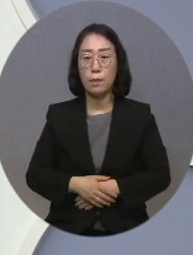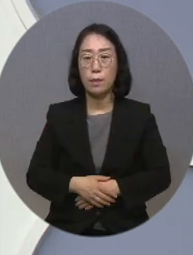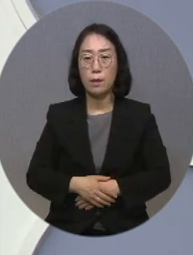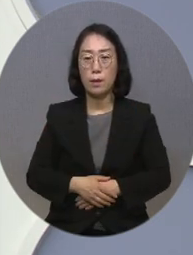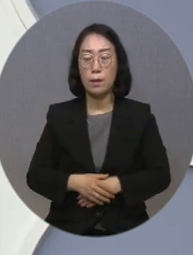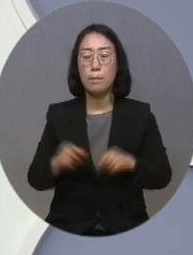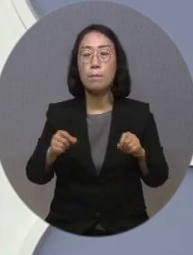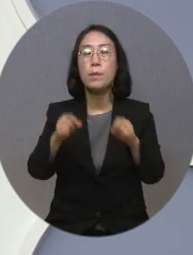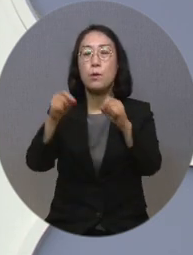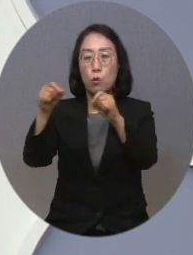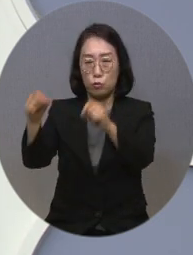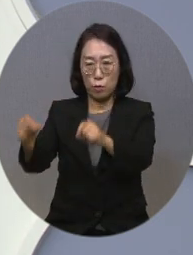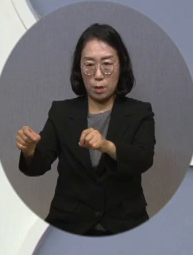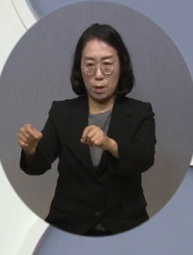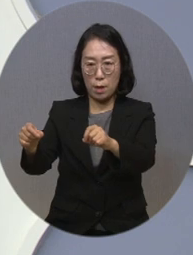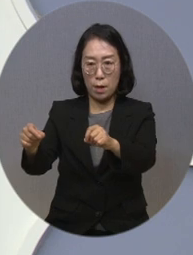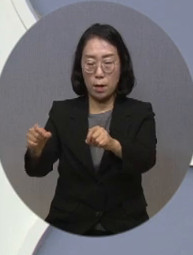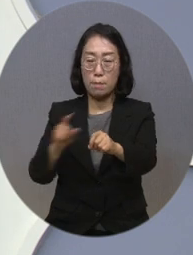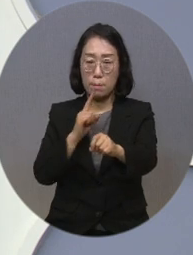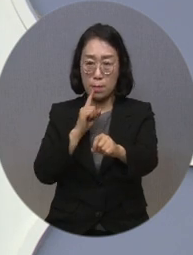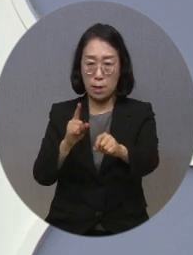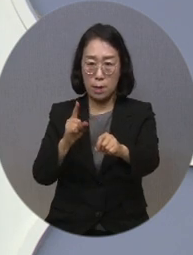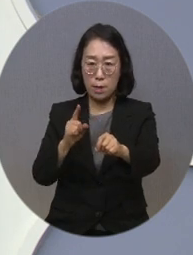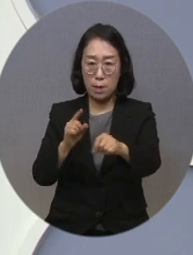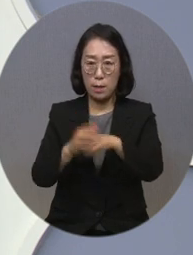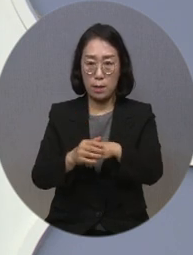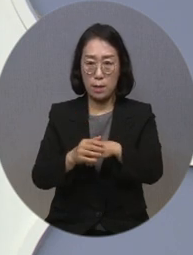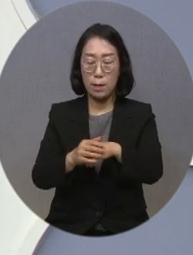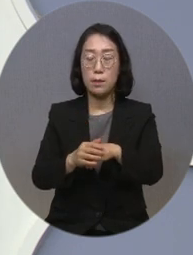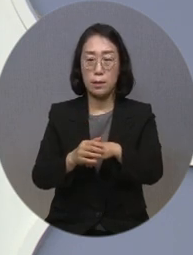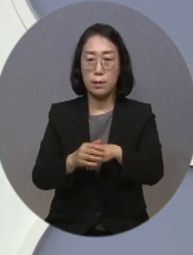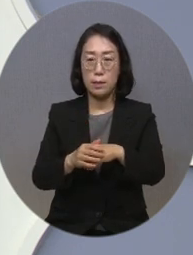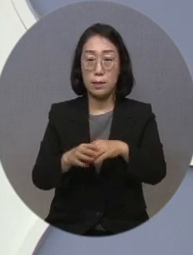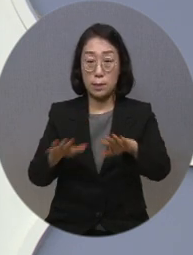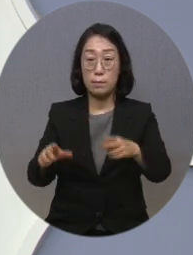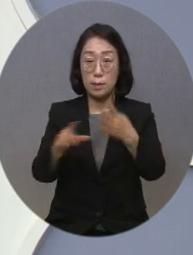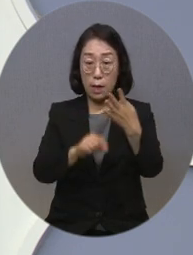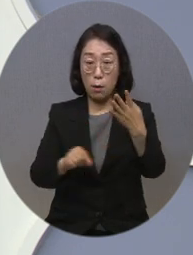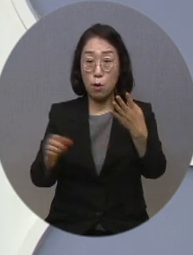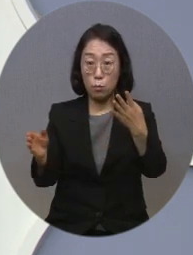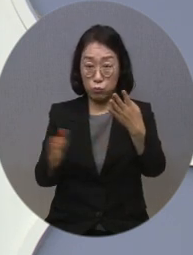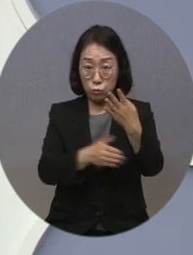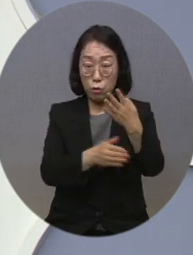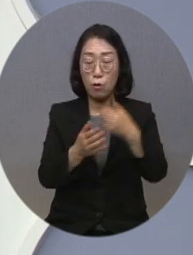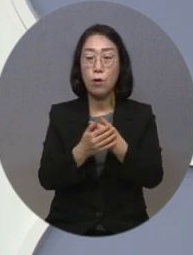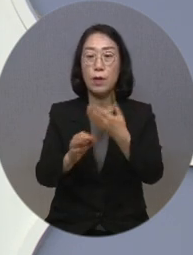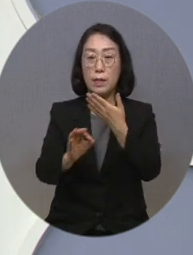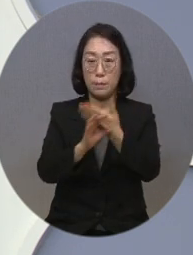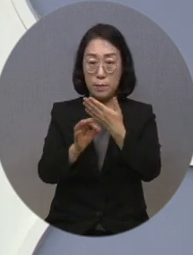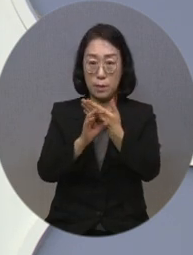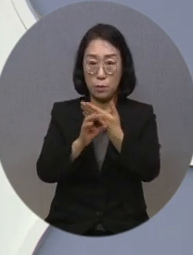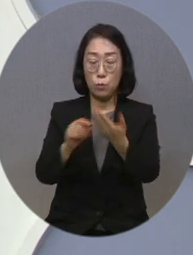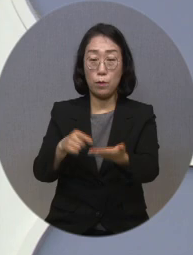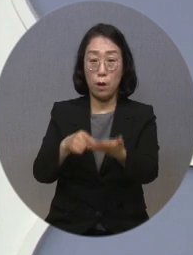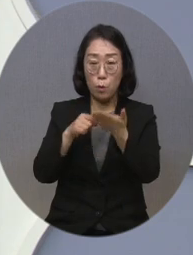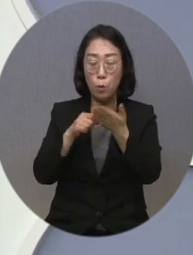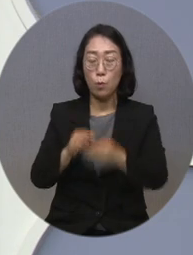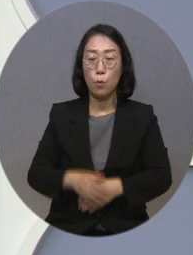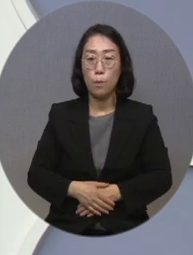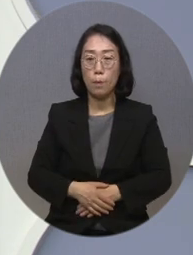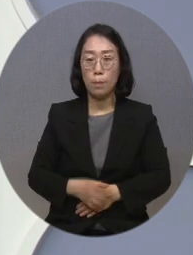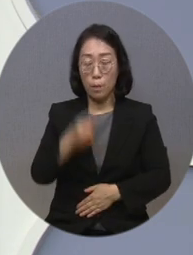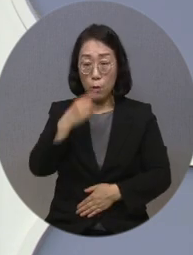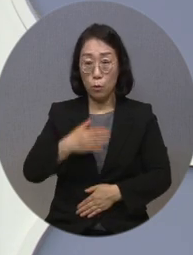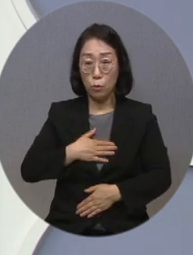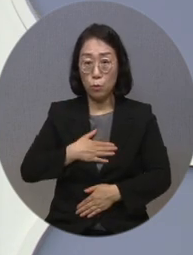유예를 해주겠다, 유예를 하겠다. 금년 4월부터 말씀이죠. 그렇죠. 이런 조치가 우선 임시적으로 좀 나왔습니다. 또 저도